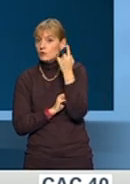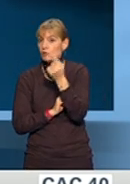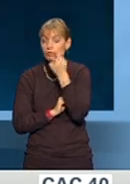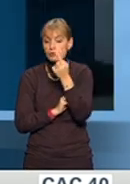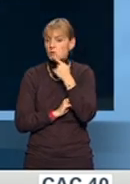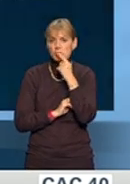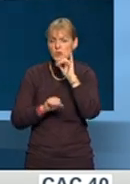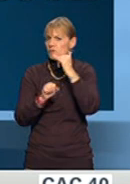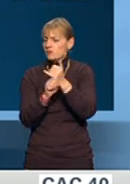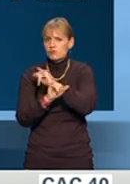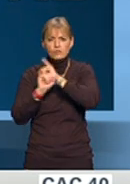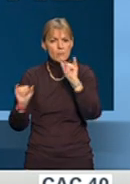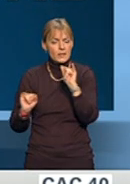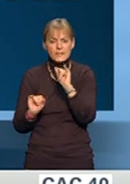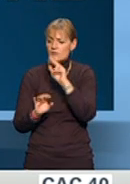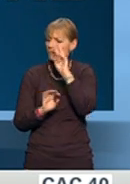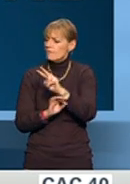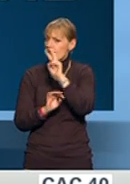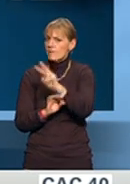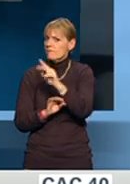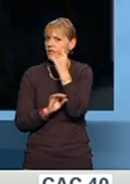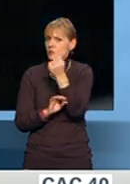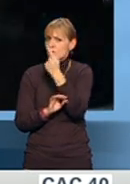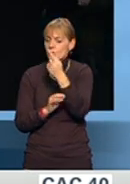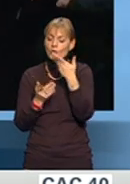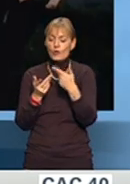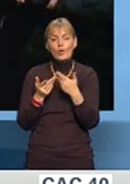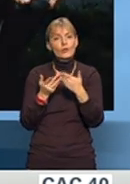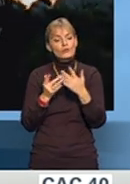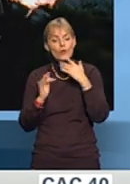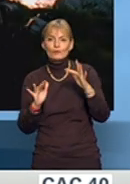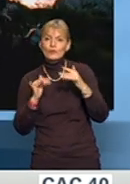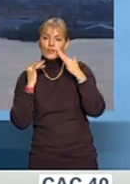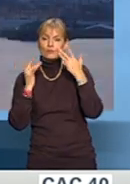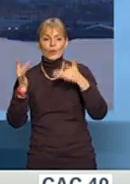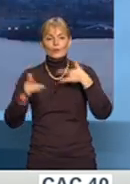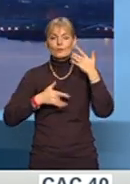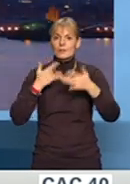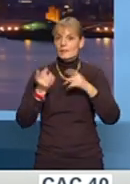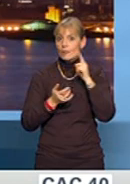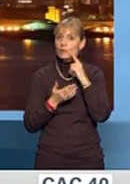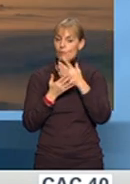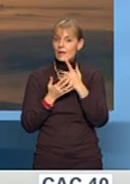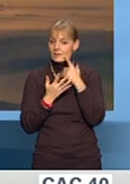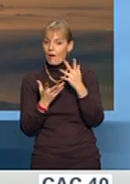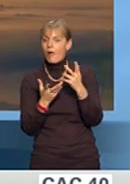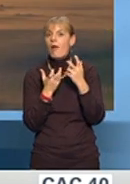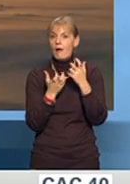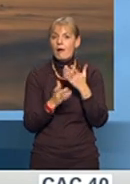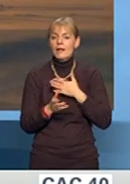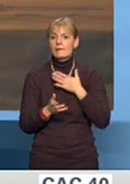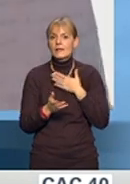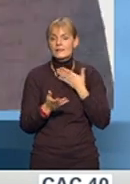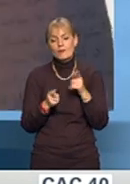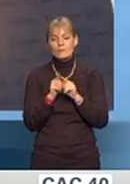pas de fiction, que des histoires vraies. Et enfin, du divertissement, du spectacle, parce que c'est important aussi pour attirer l'attention du public et puis pour permettre